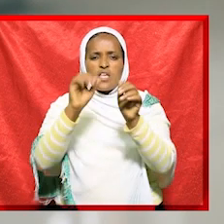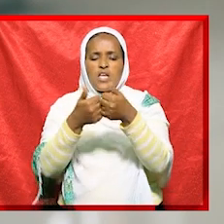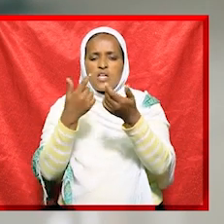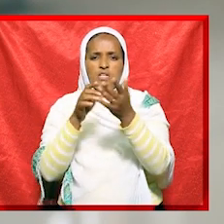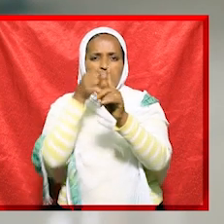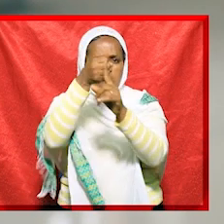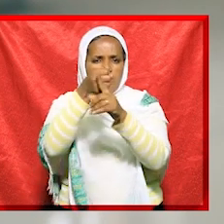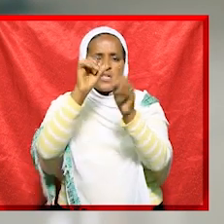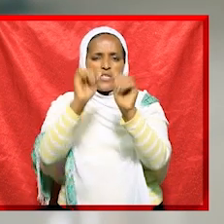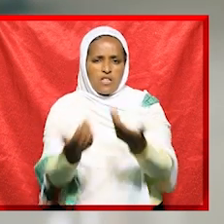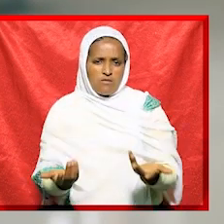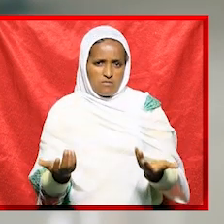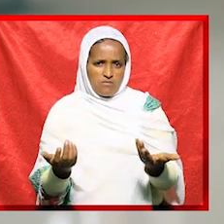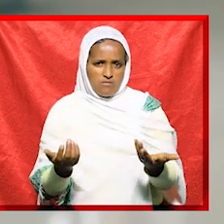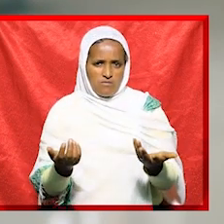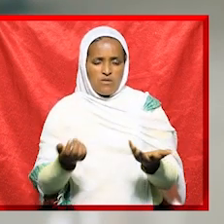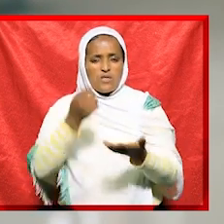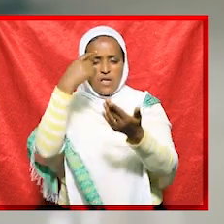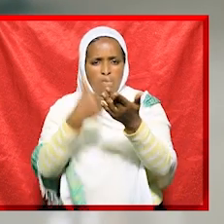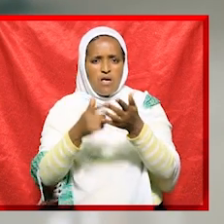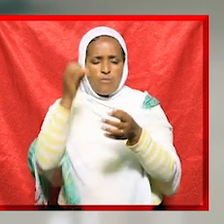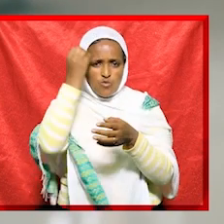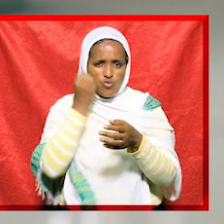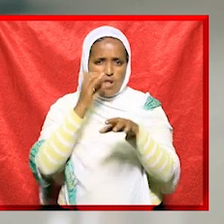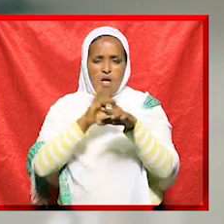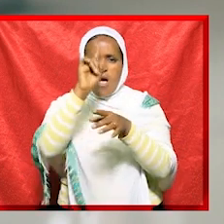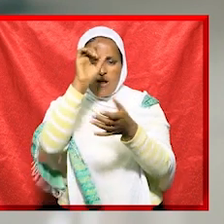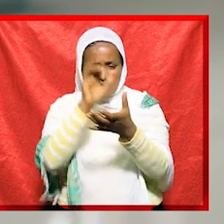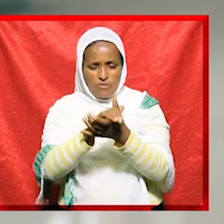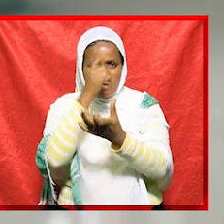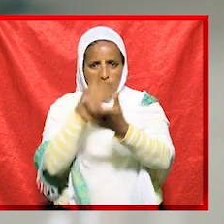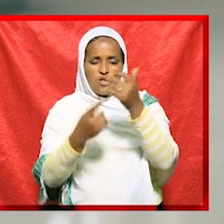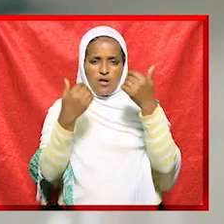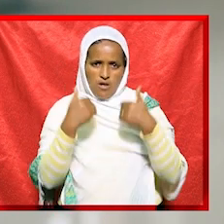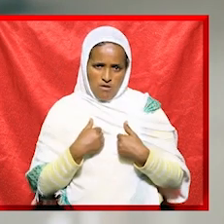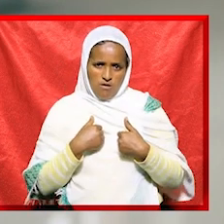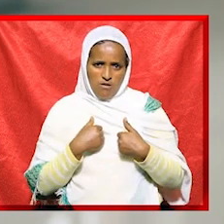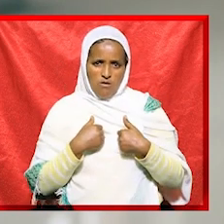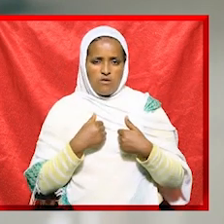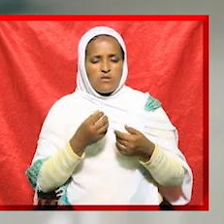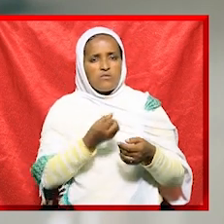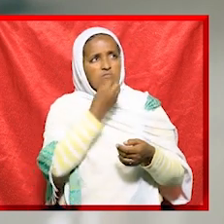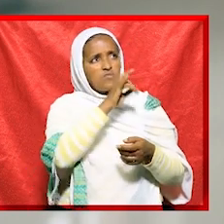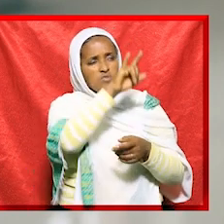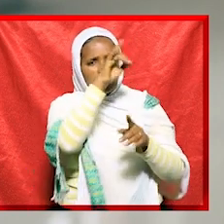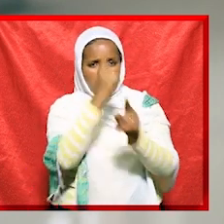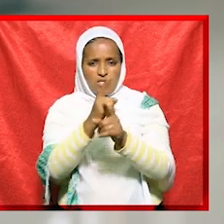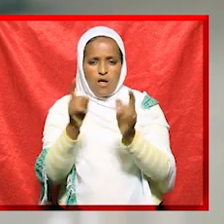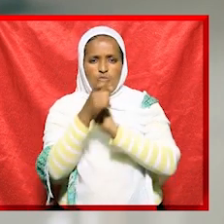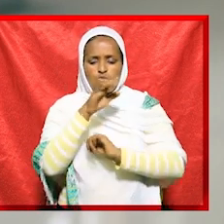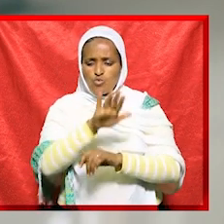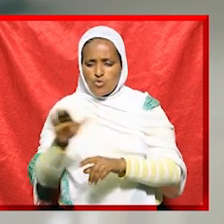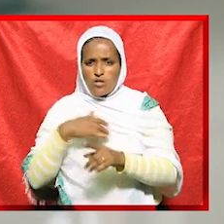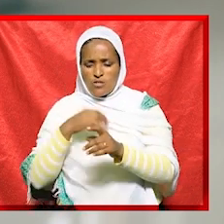እንዴት ነው ማትጋፈጠው? አለ ወይ ይሄ? ስለዚህ በስነ ጾታ ላይ አንድ አይነት ጋብቻ ብቻ እንዳለ፣ የውጩ ጋብቻ ትክክል